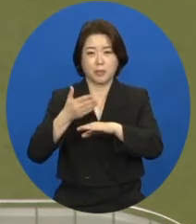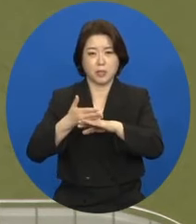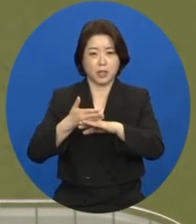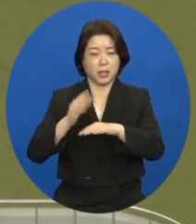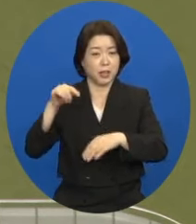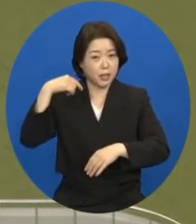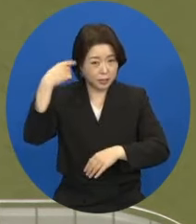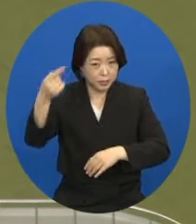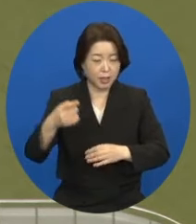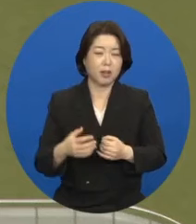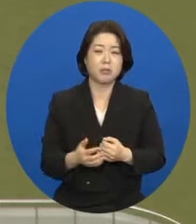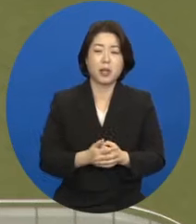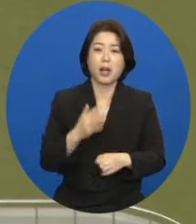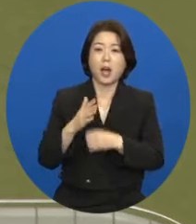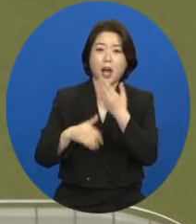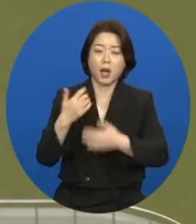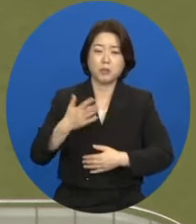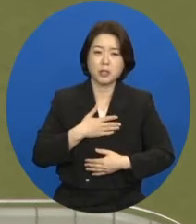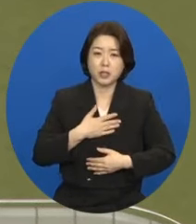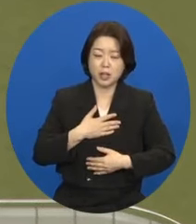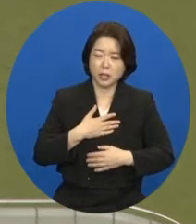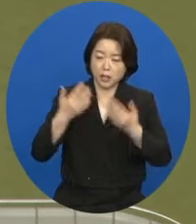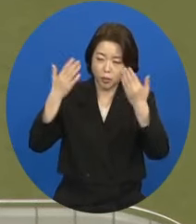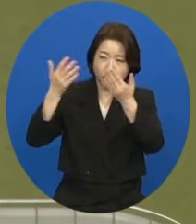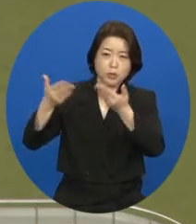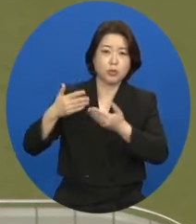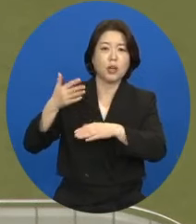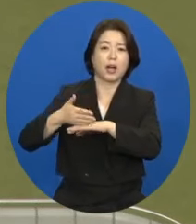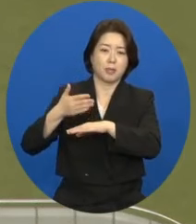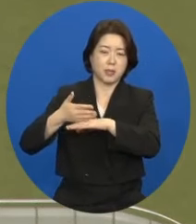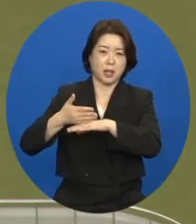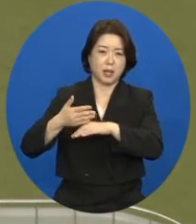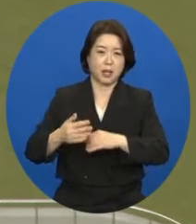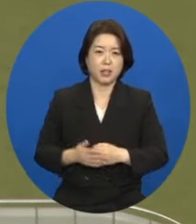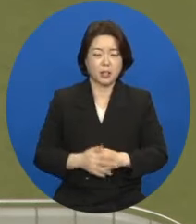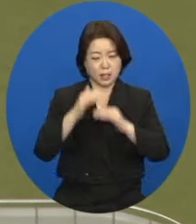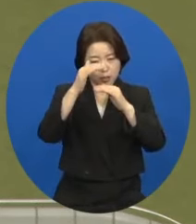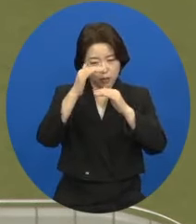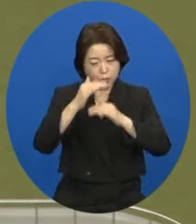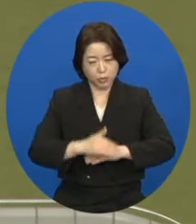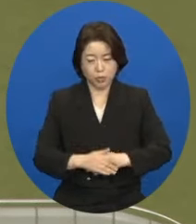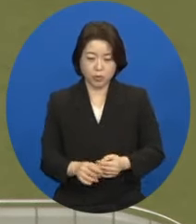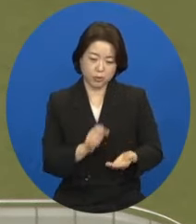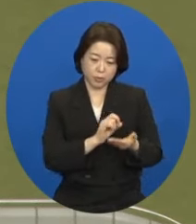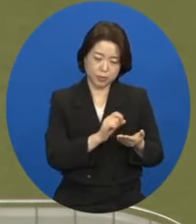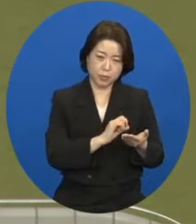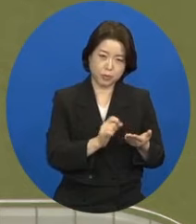하나님께서 죄인인 나를 구원해주시면 감사합니다. 이 감사의 내용을 가지고 감사의 내용을 일기에 쓰고